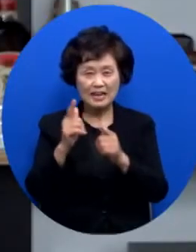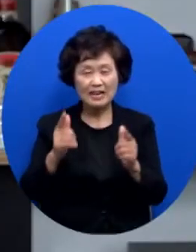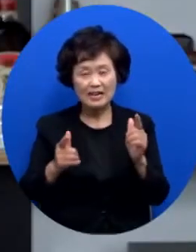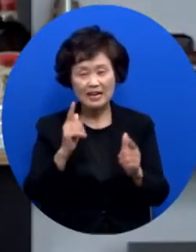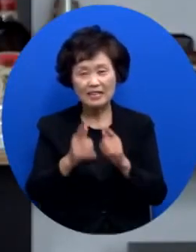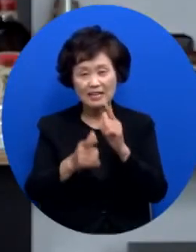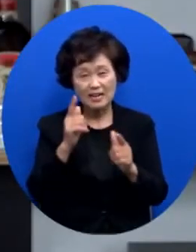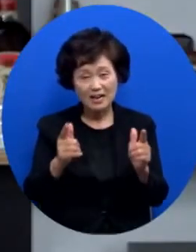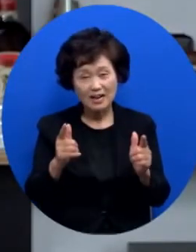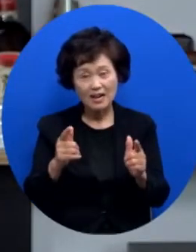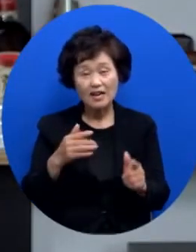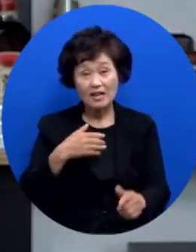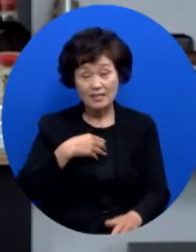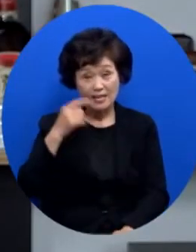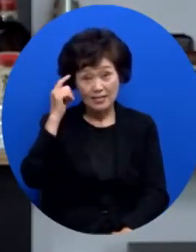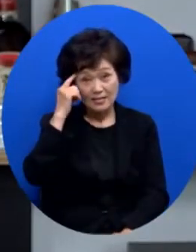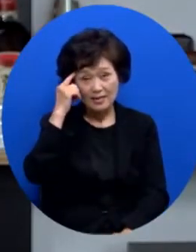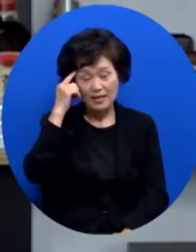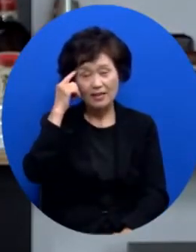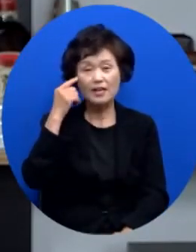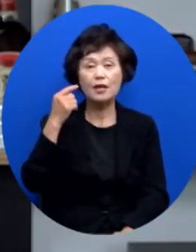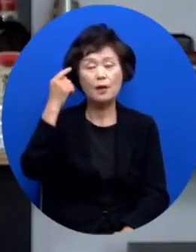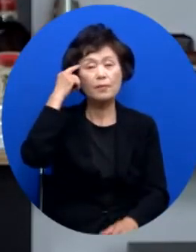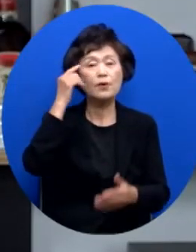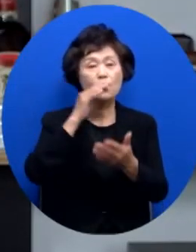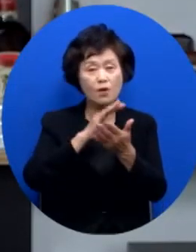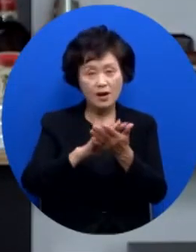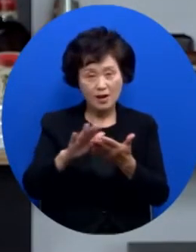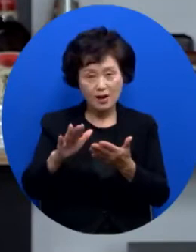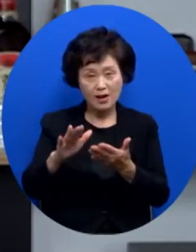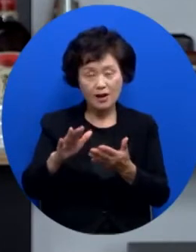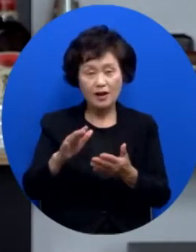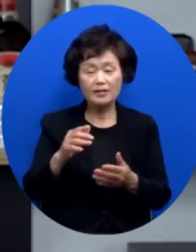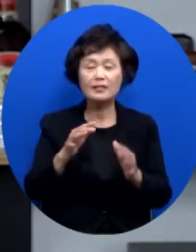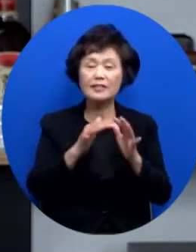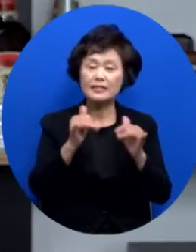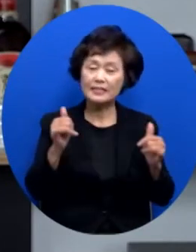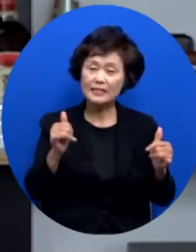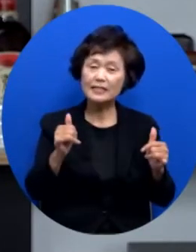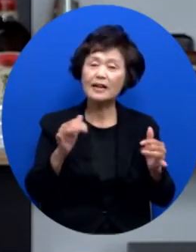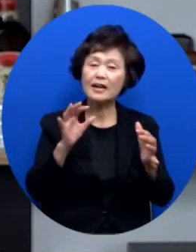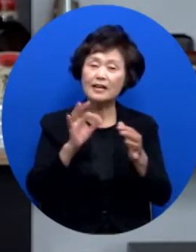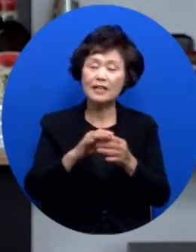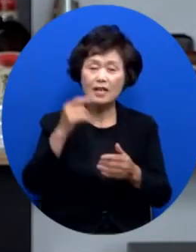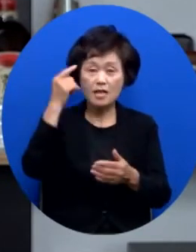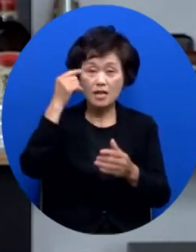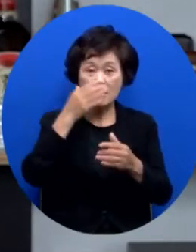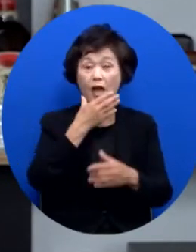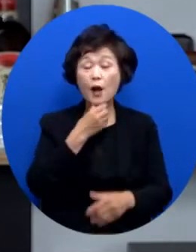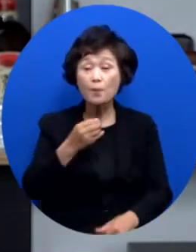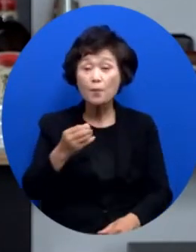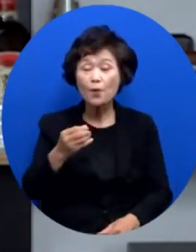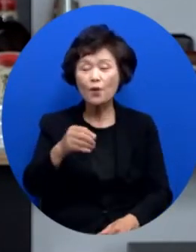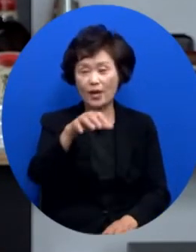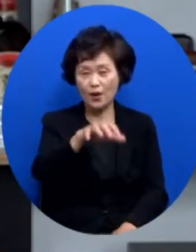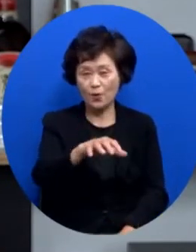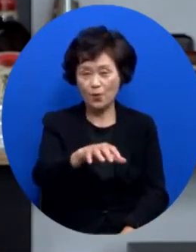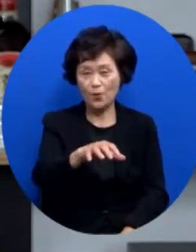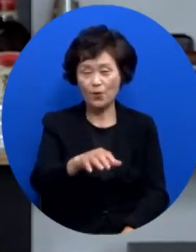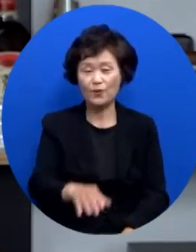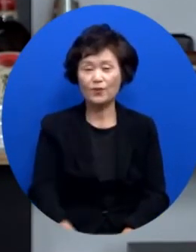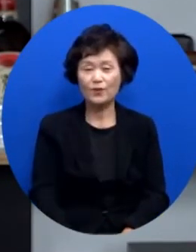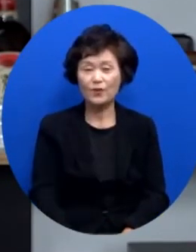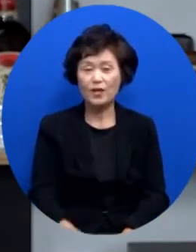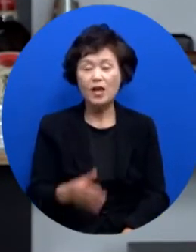어려운데, 제 나름대로는 평화는 인간의 행복의 그 터다,